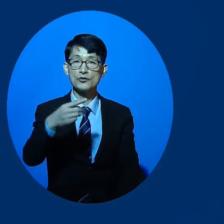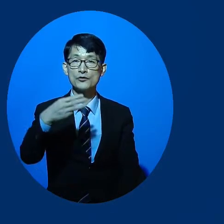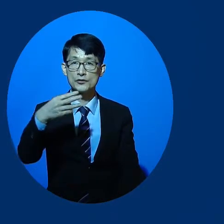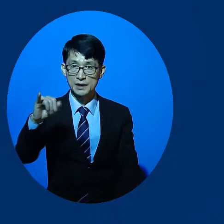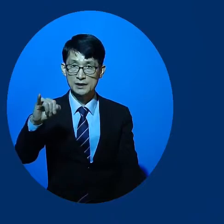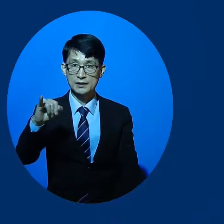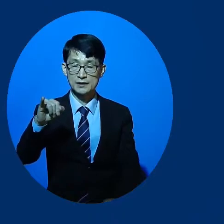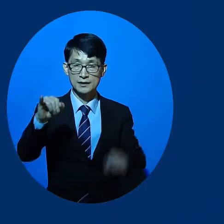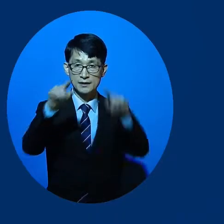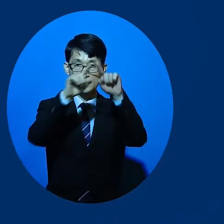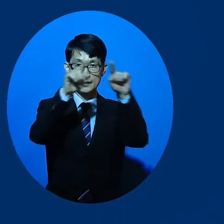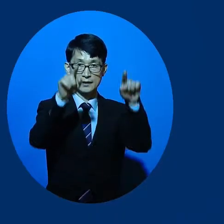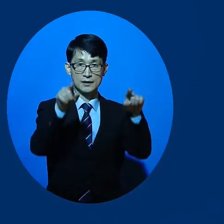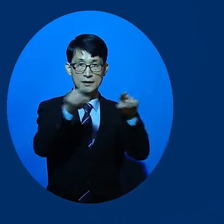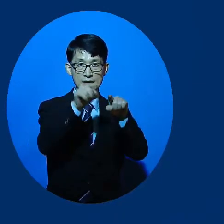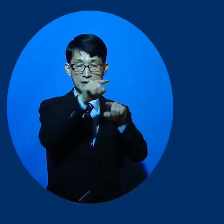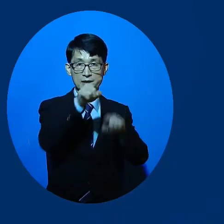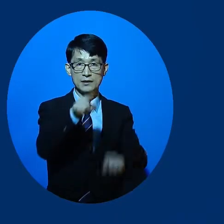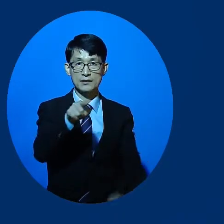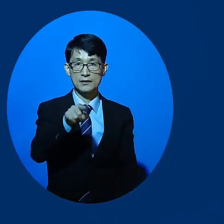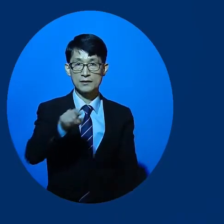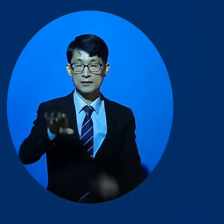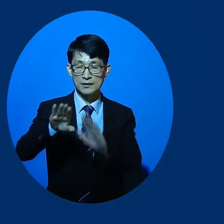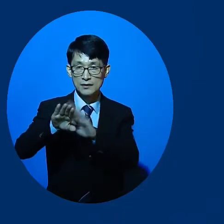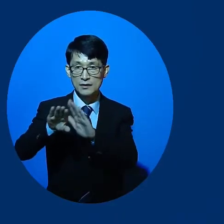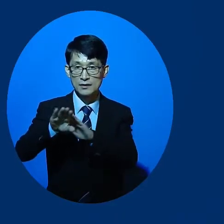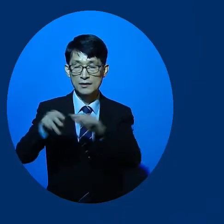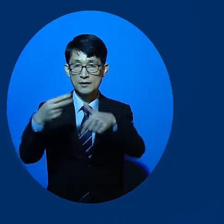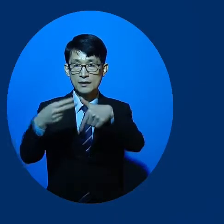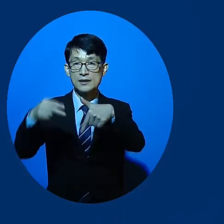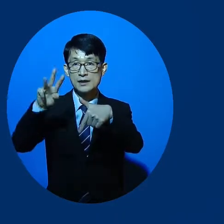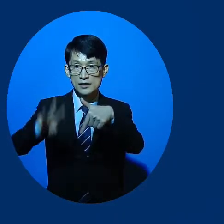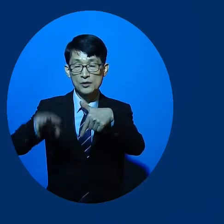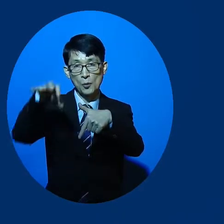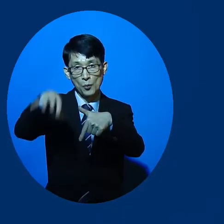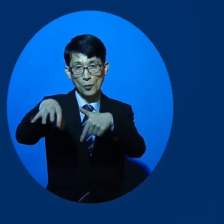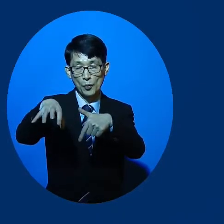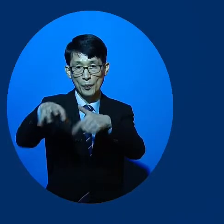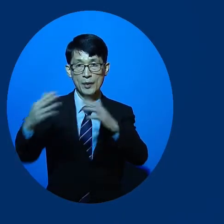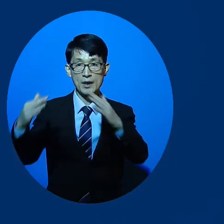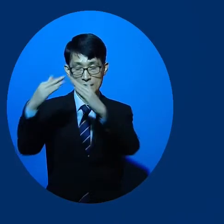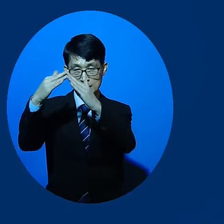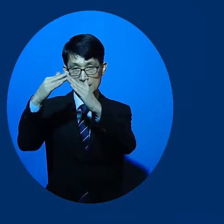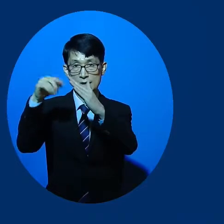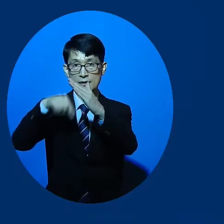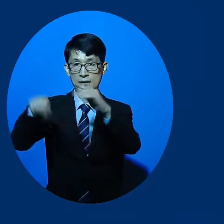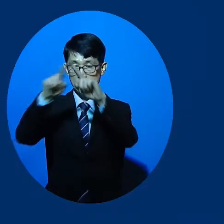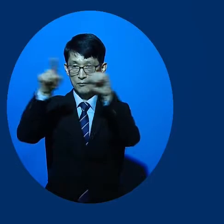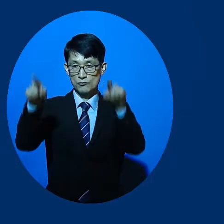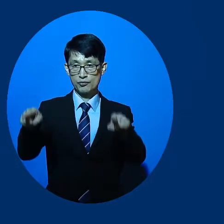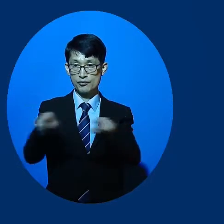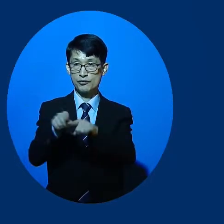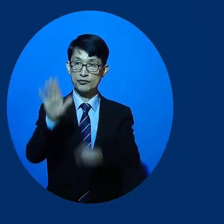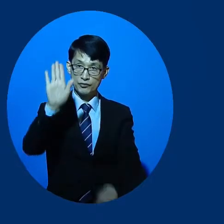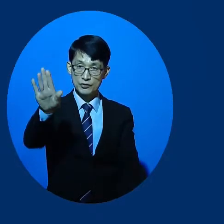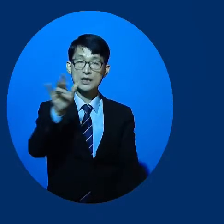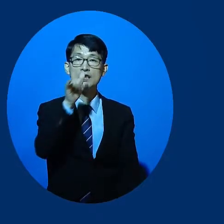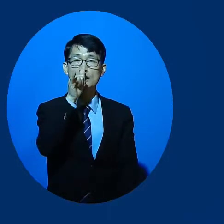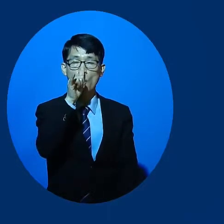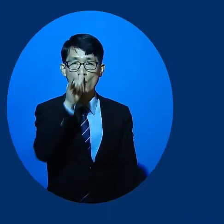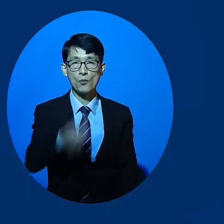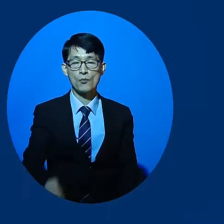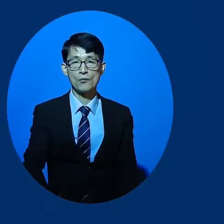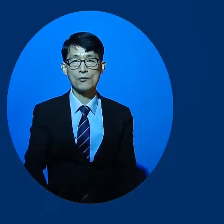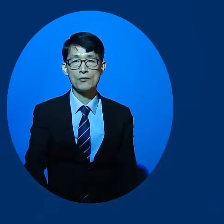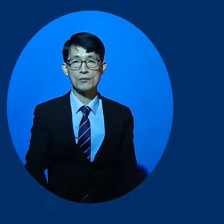있고요. 우측은 인천의 컨벤시아 건물에 이렇게 걸려져 있는 인증서입니다. 그래서 이